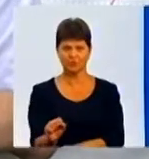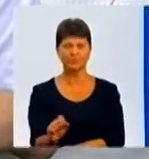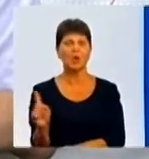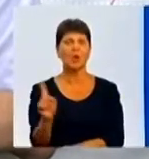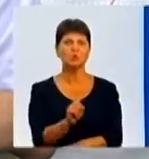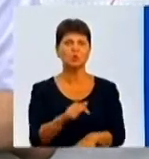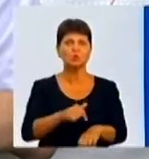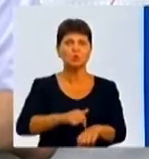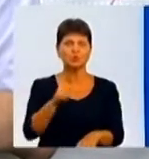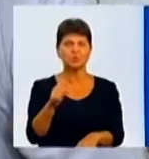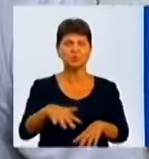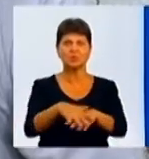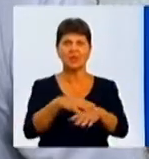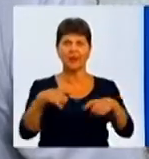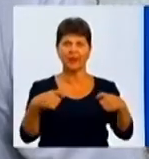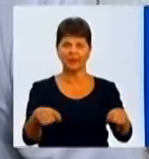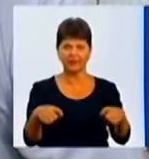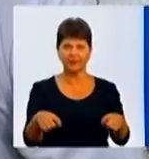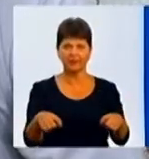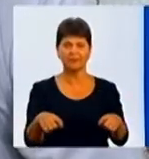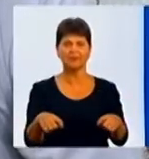стосується ринків, то